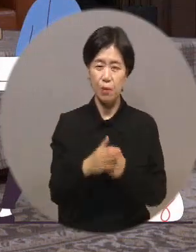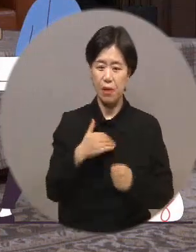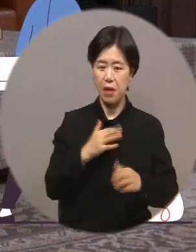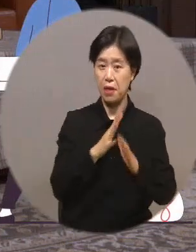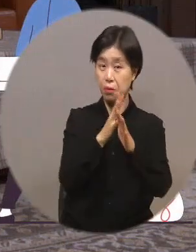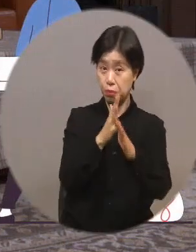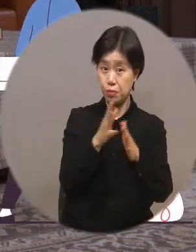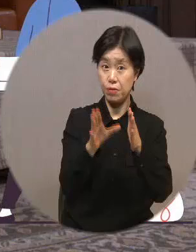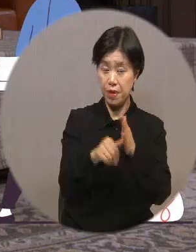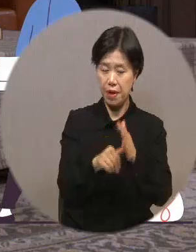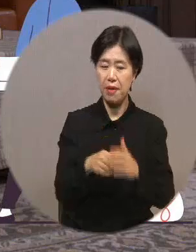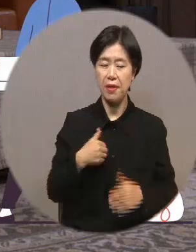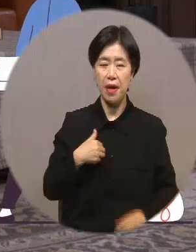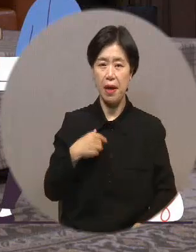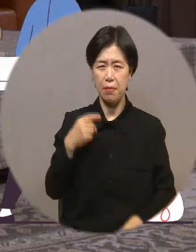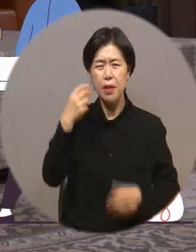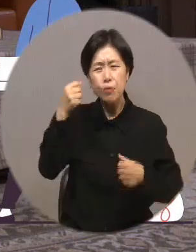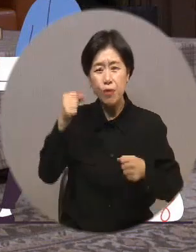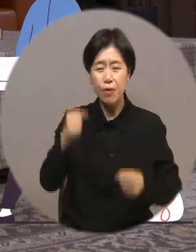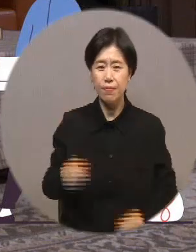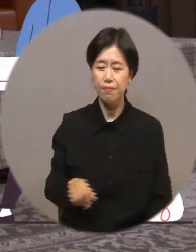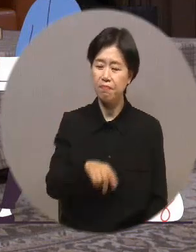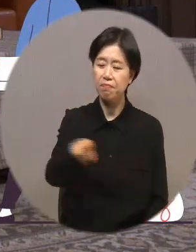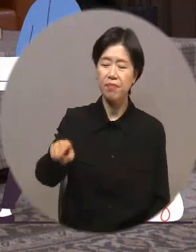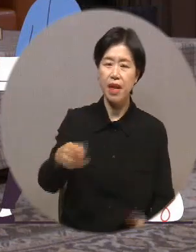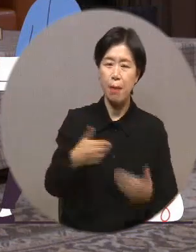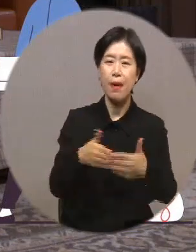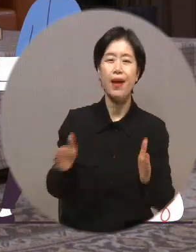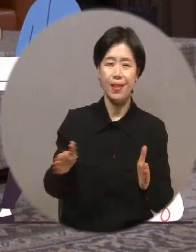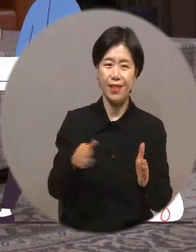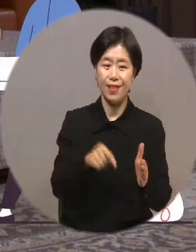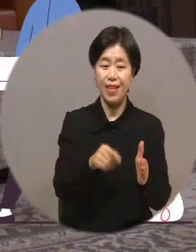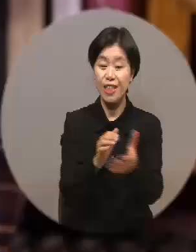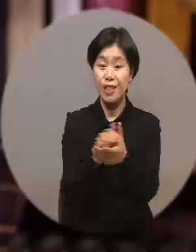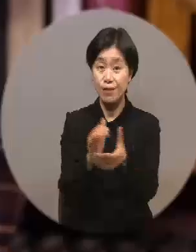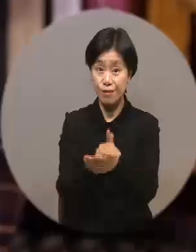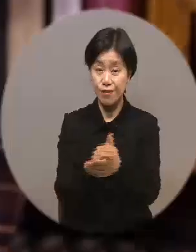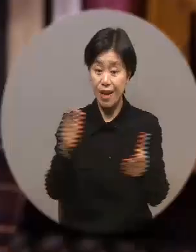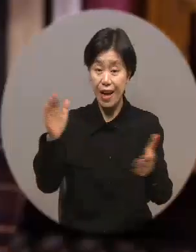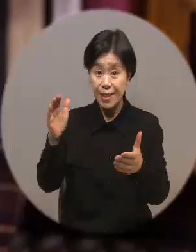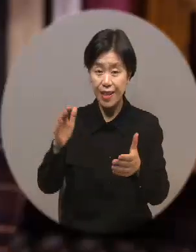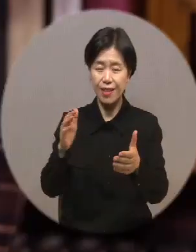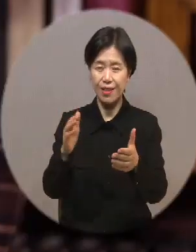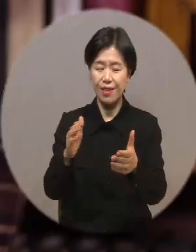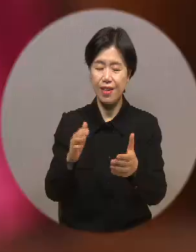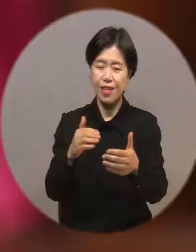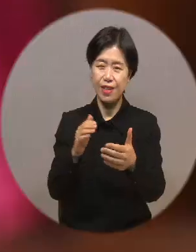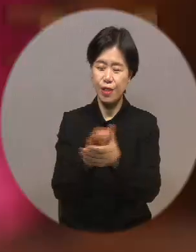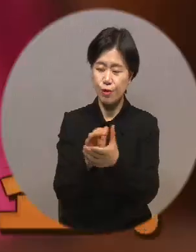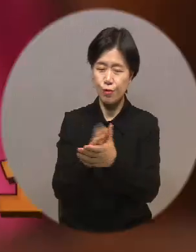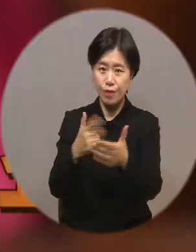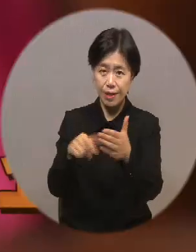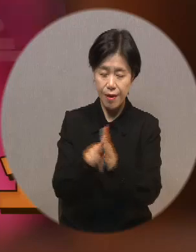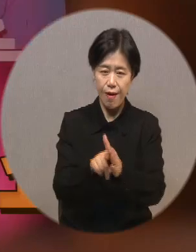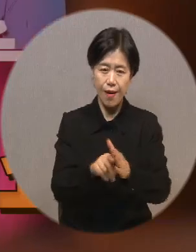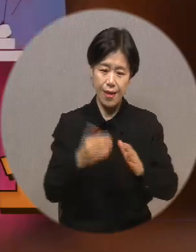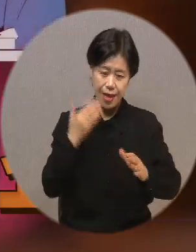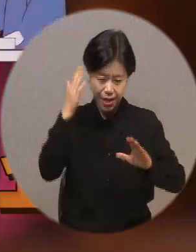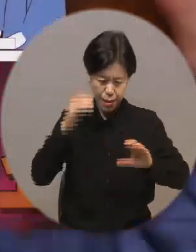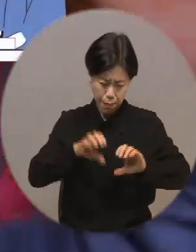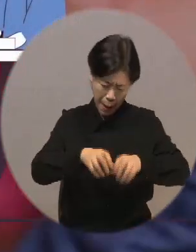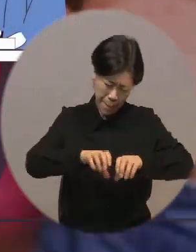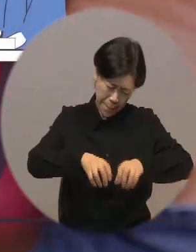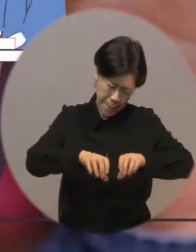아이 전체 간식 어머나. 비닐팩에 싸서 이렇게 다 보내고 네네. 김밥도 오색 김밥 이런 거 사셨을 것 같아요. 그것도 했었죠.